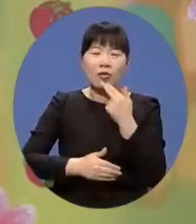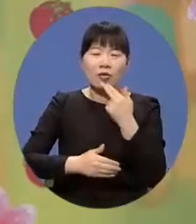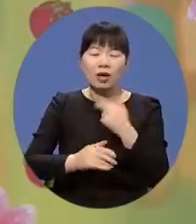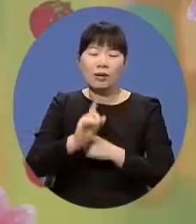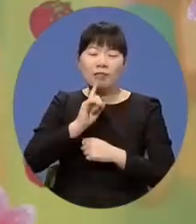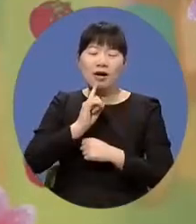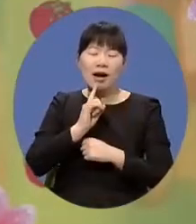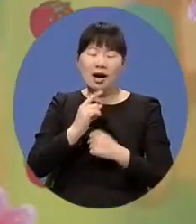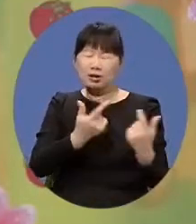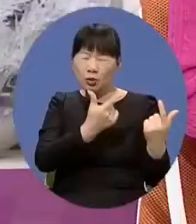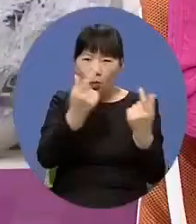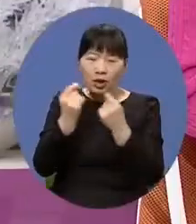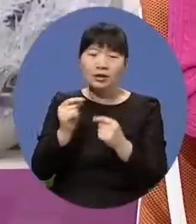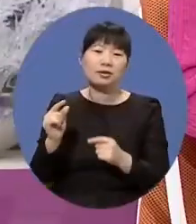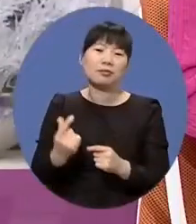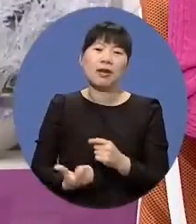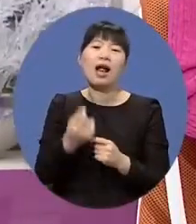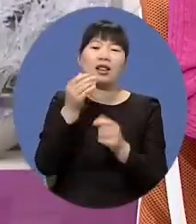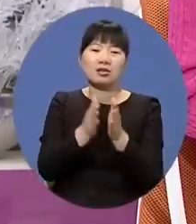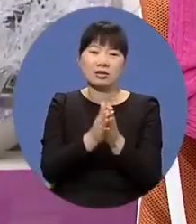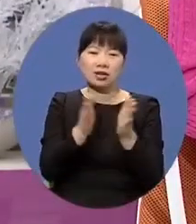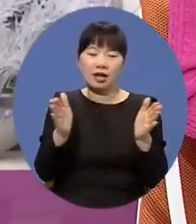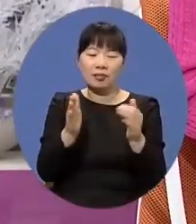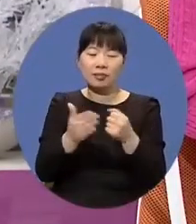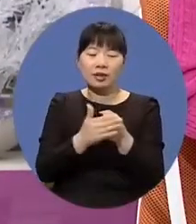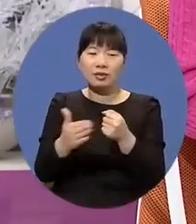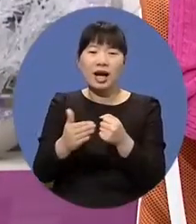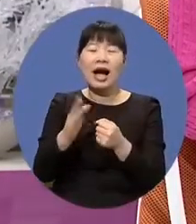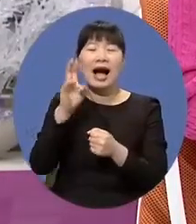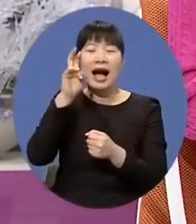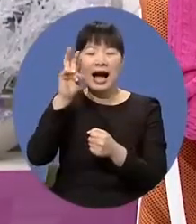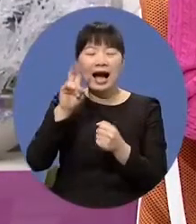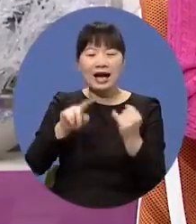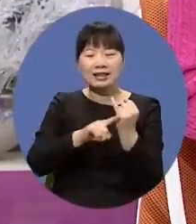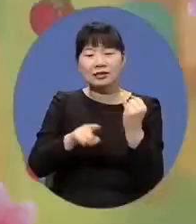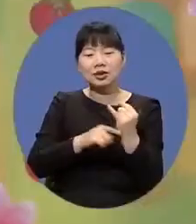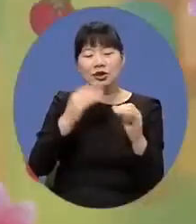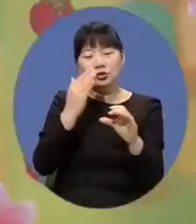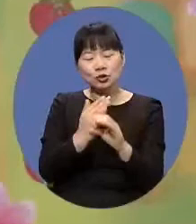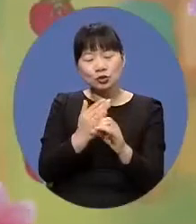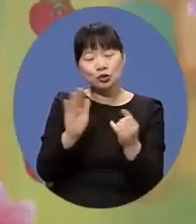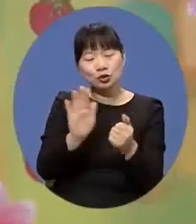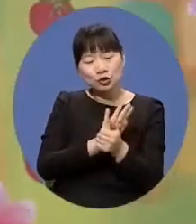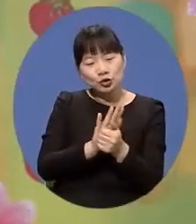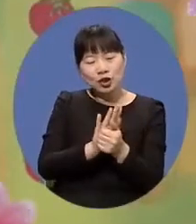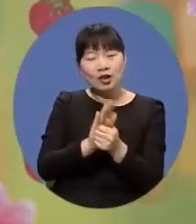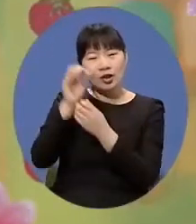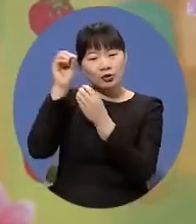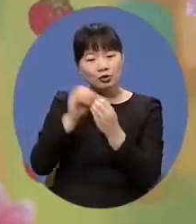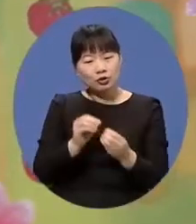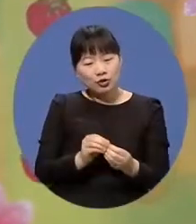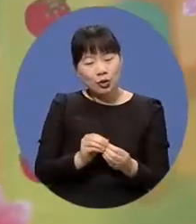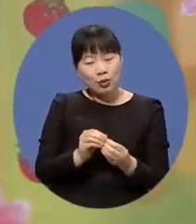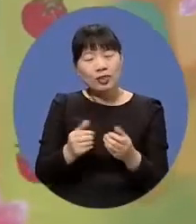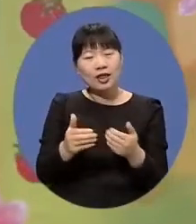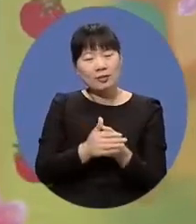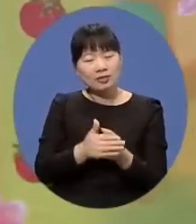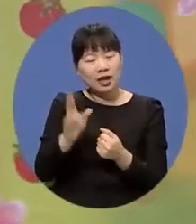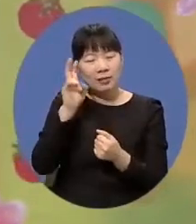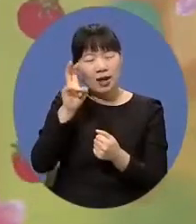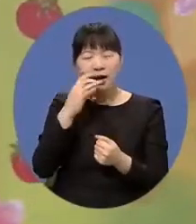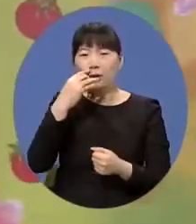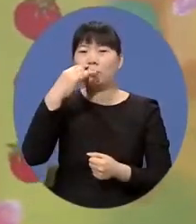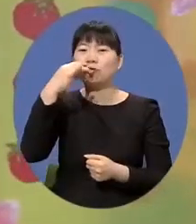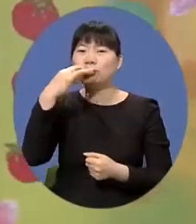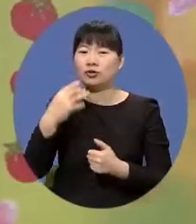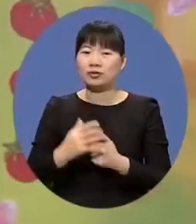말이 굉장히 빨랐어요. 옆에 사람들이 놀랄 그렇죠. 정도로. 그래서 우리는 아, 이게 태교야, 혹은 유전이야, 뭐 이렇게 얘기를 했었는데, 진짜